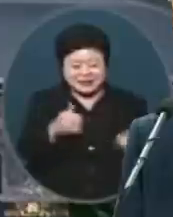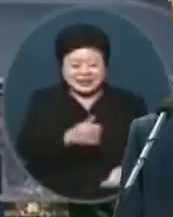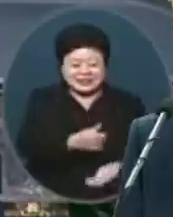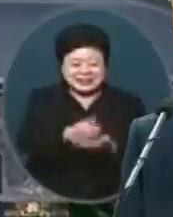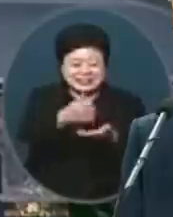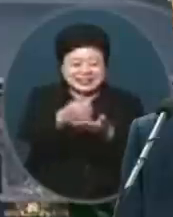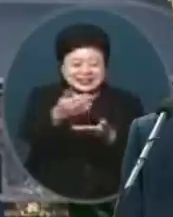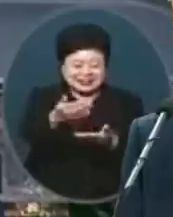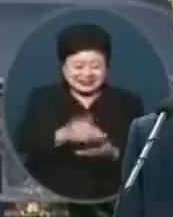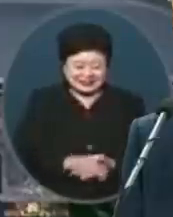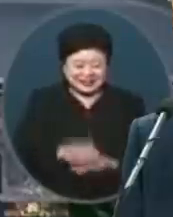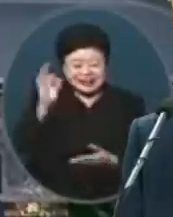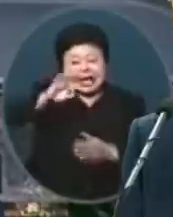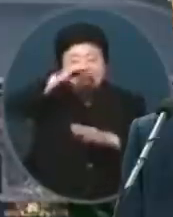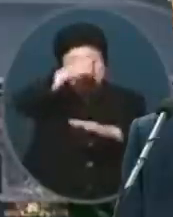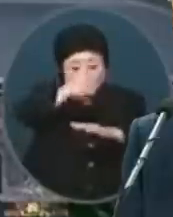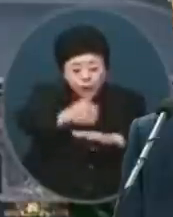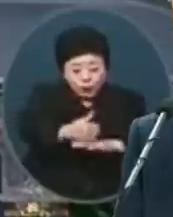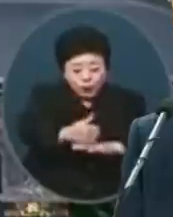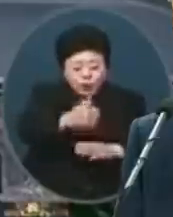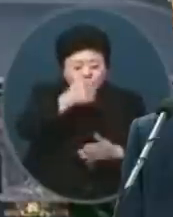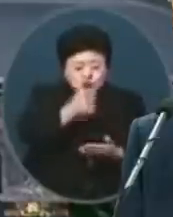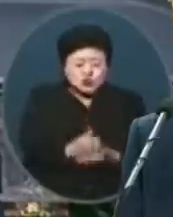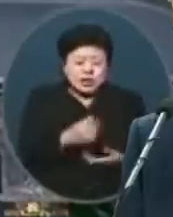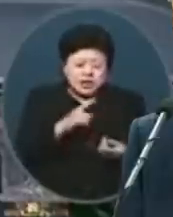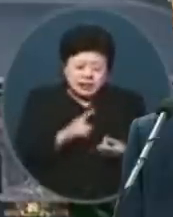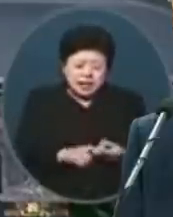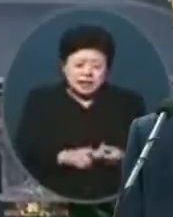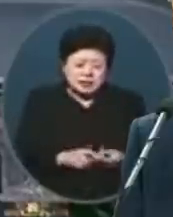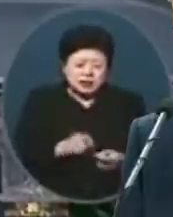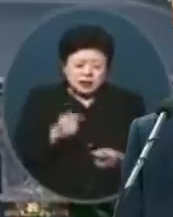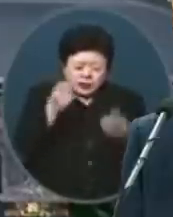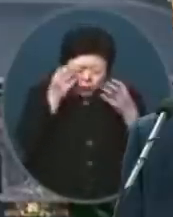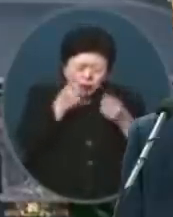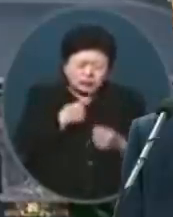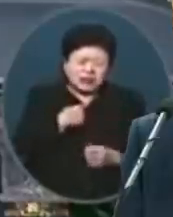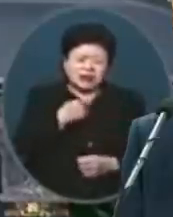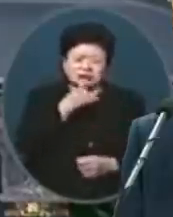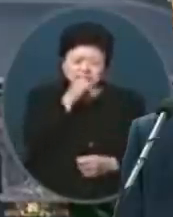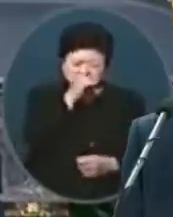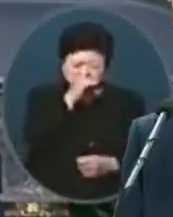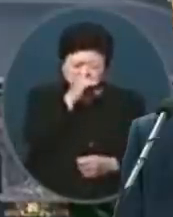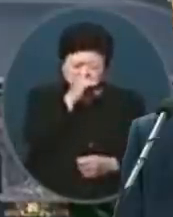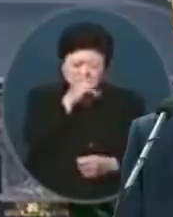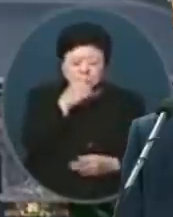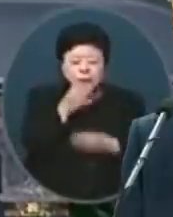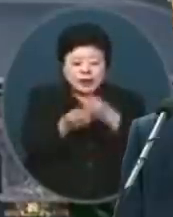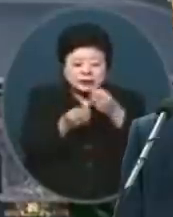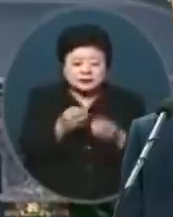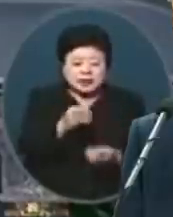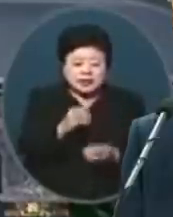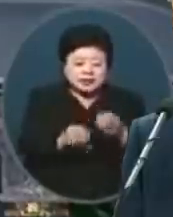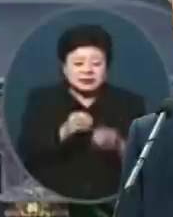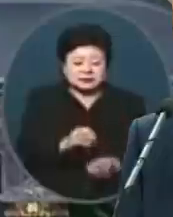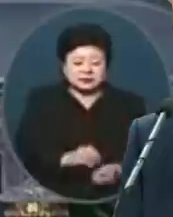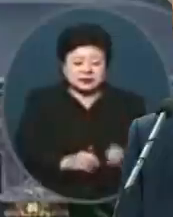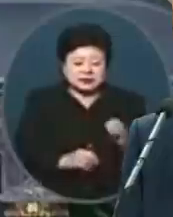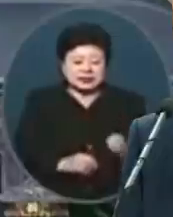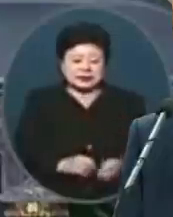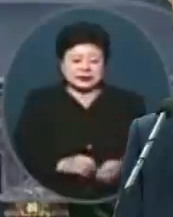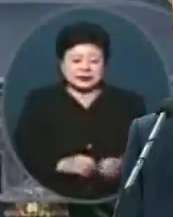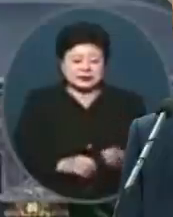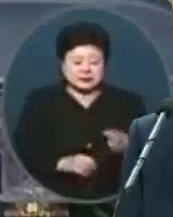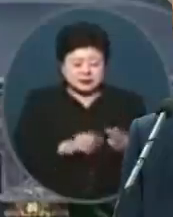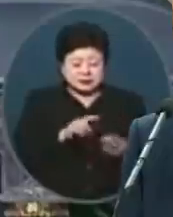칭찬까지 들었던 다윗도 죄를 인하여 영원히 고통을 당하고 이렇게 고백했습니다. 시편